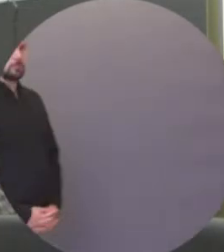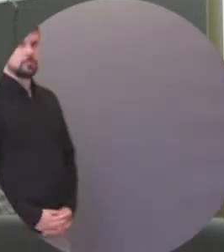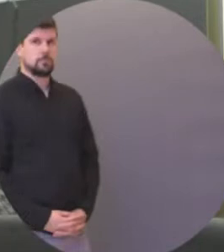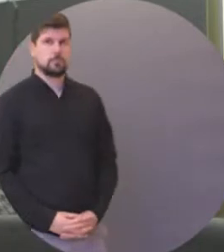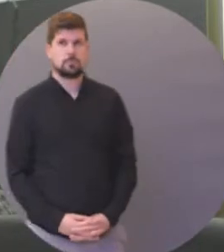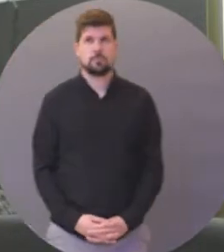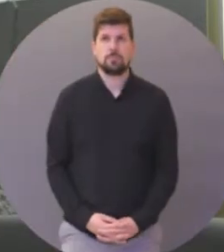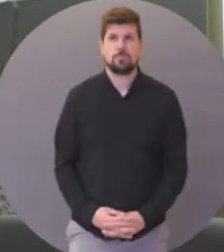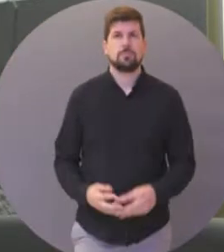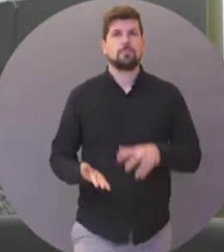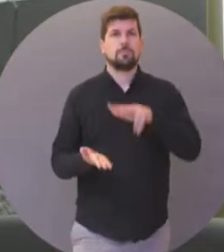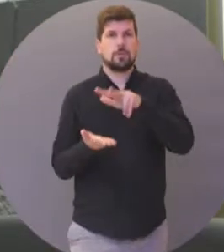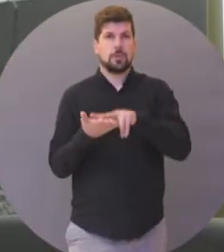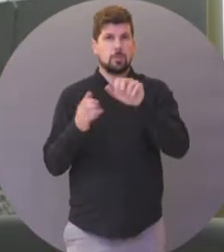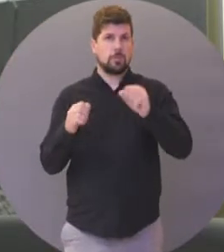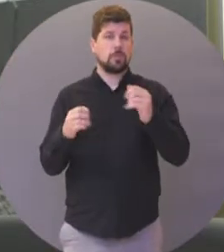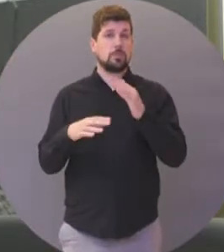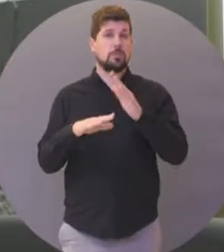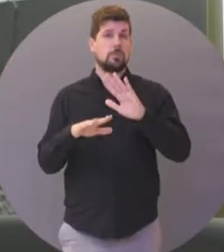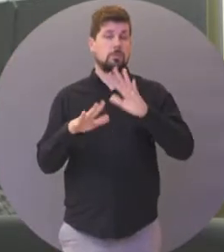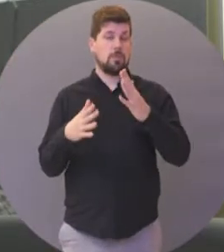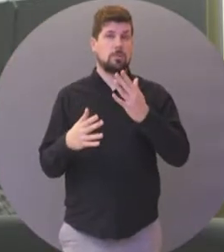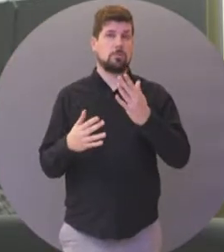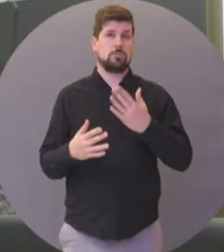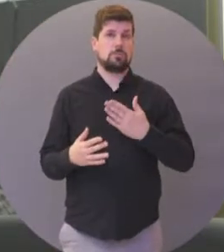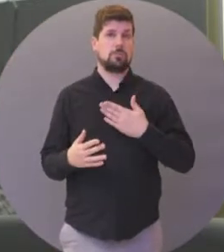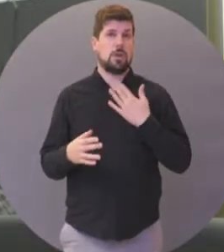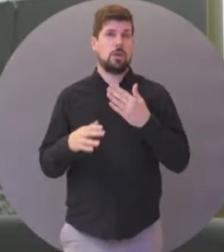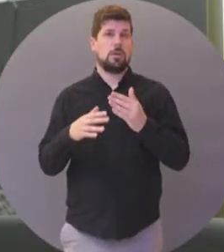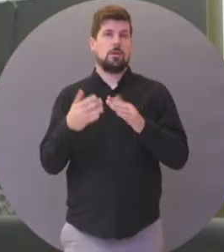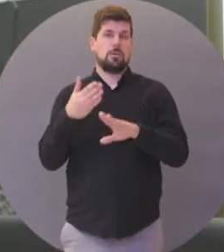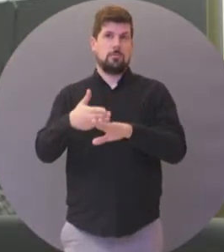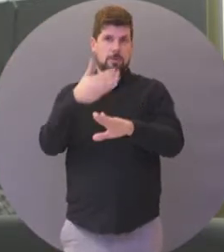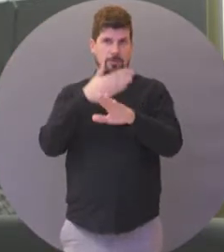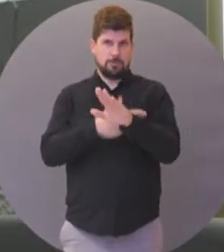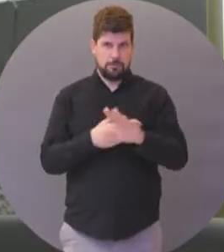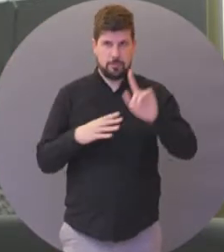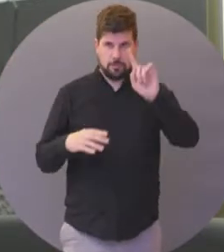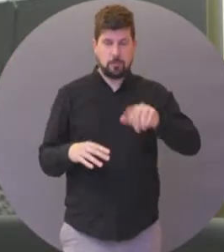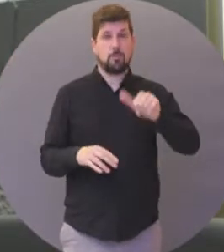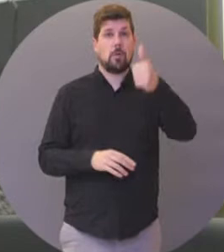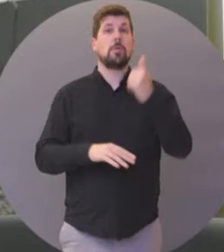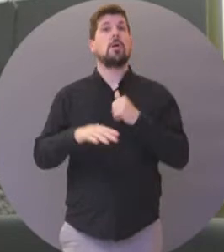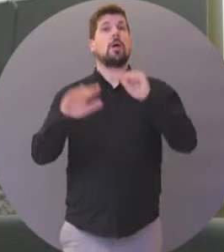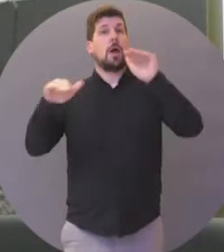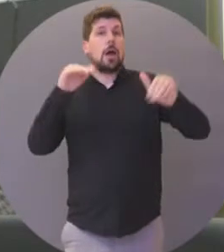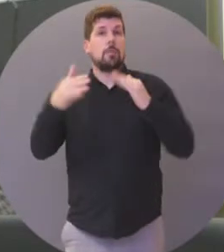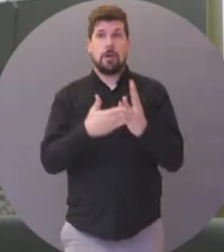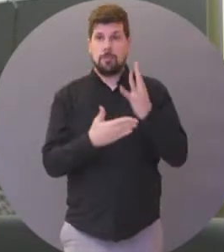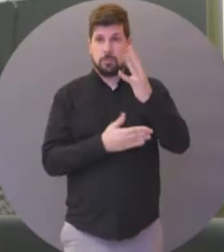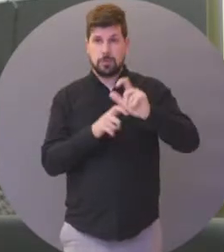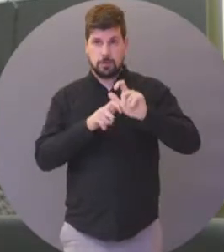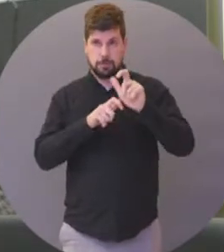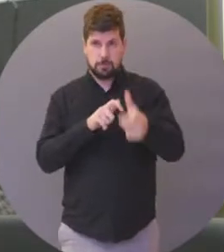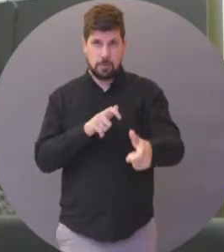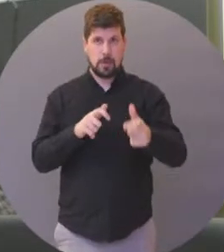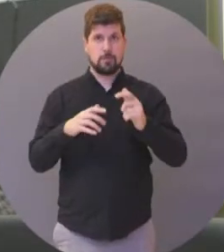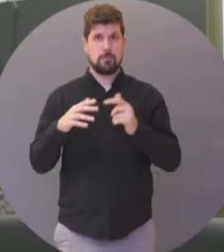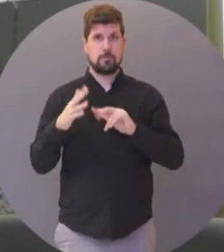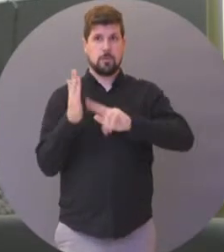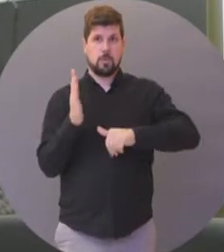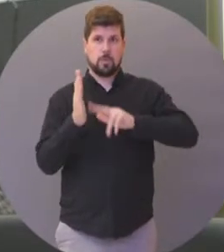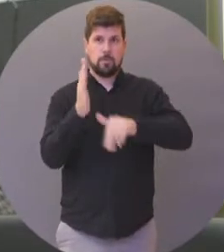lié au logement la SLL c'est dans le construisant par le biais d'un appel à projet que nous sommes parvenus à conventionner avec 29